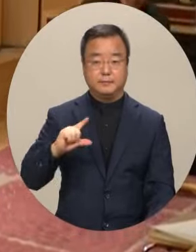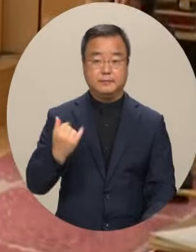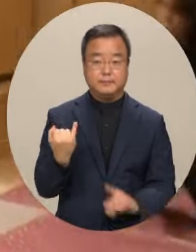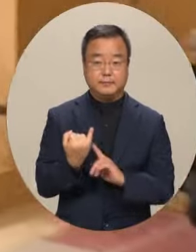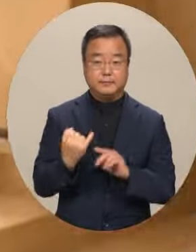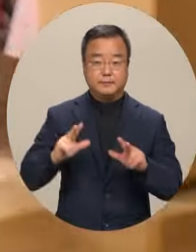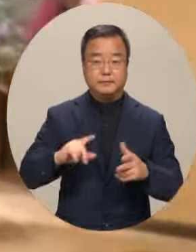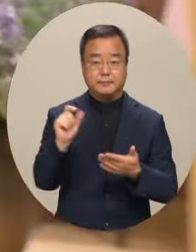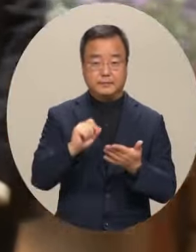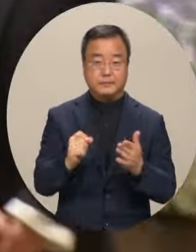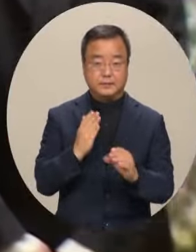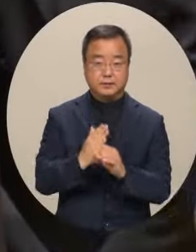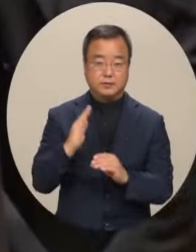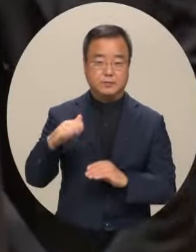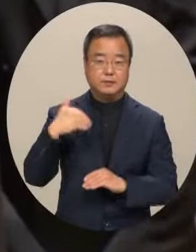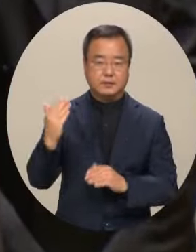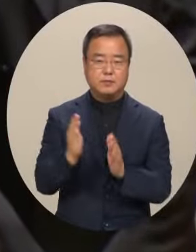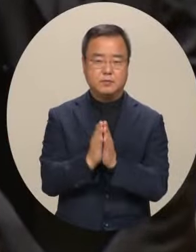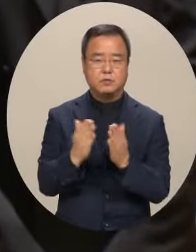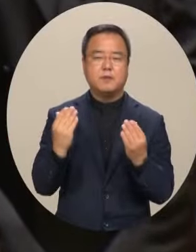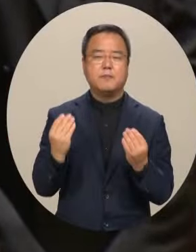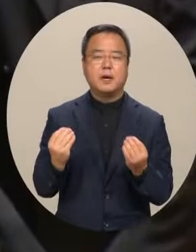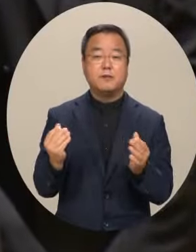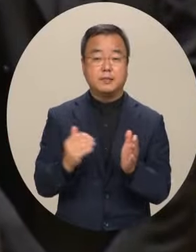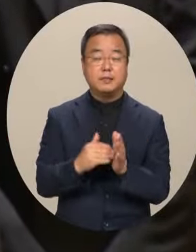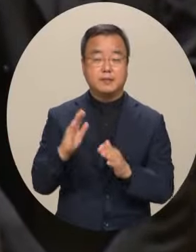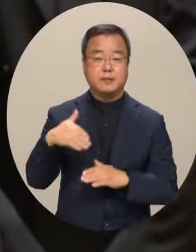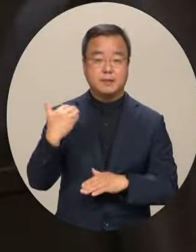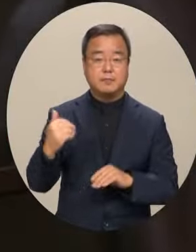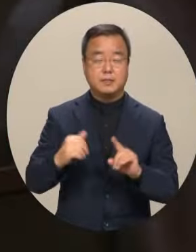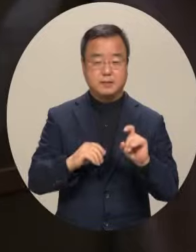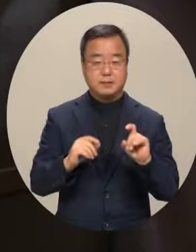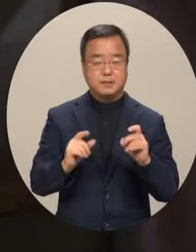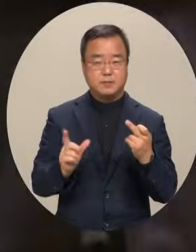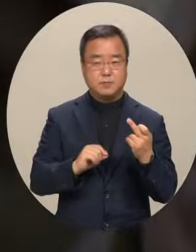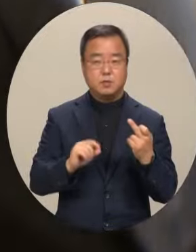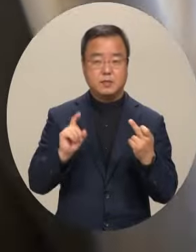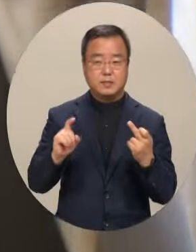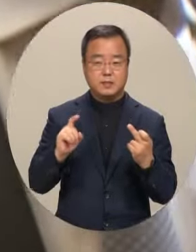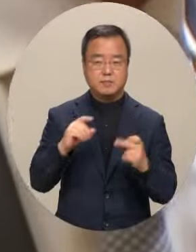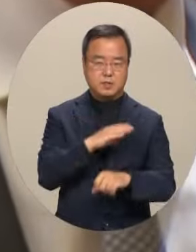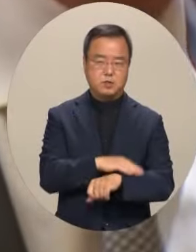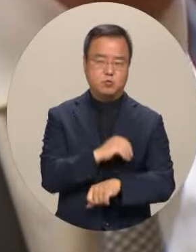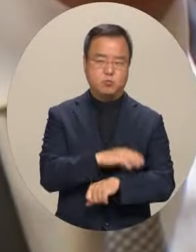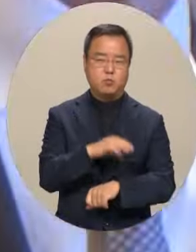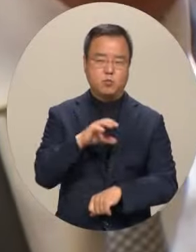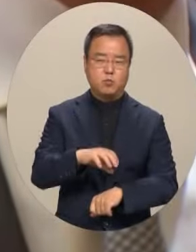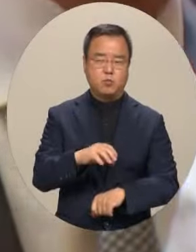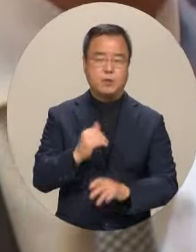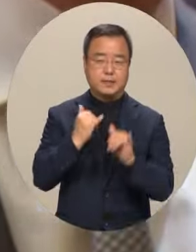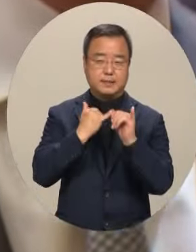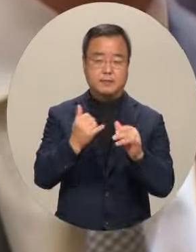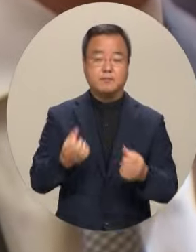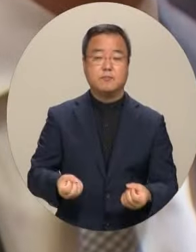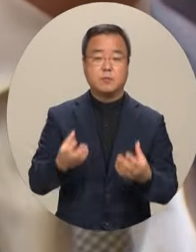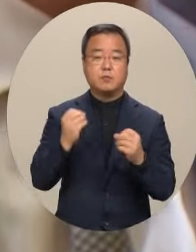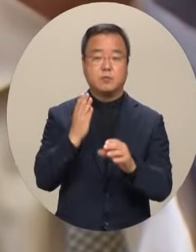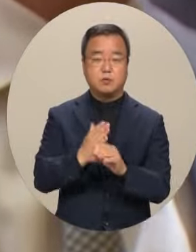현재 집필 중인 차기작을 마무리하고 오는 12월 10일 스웨덴에서 열리는 노배 문학상 시상식에서